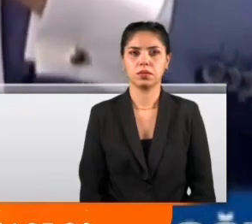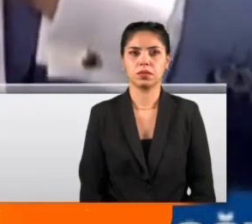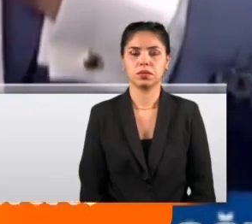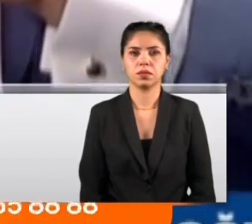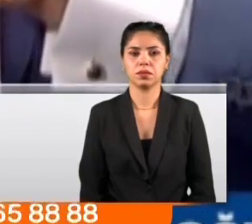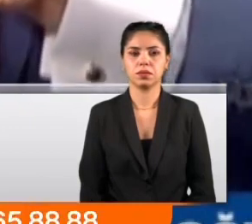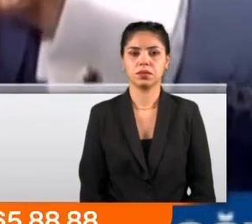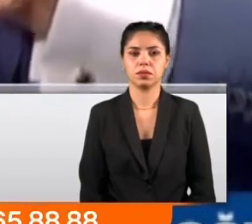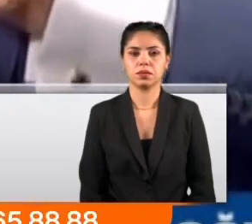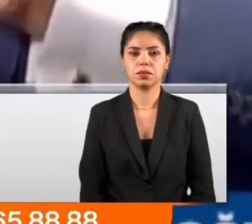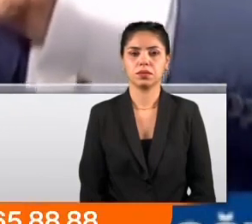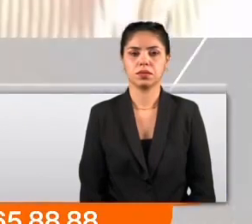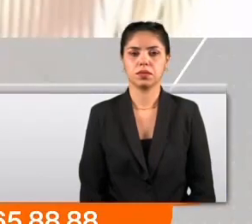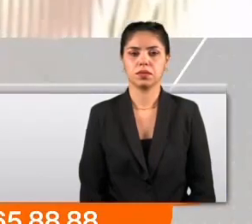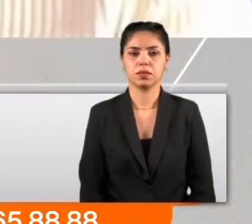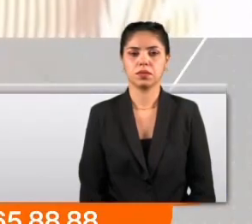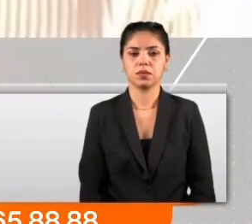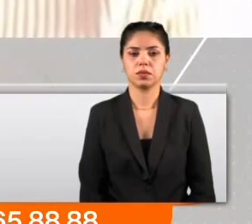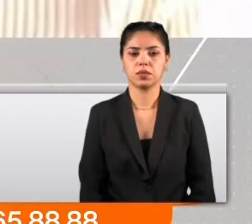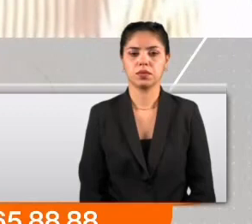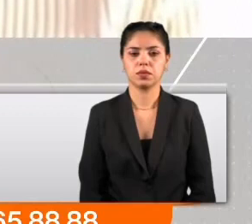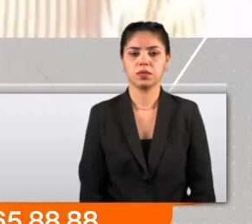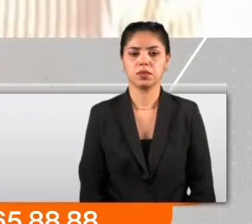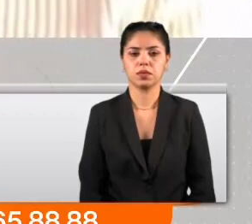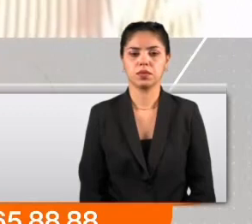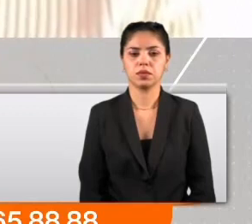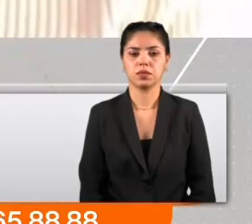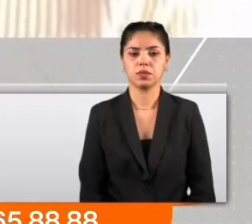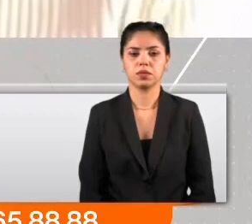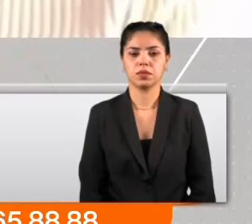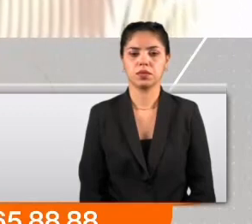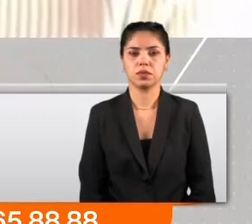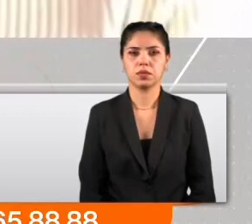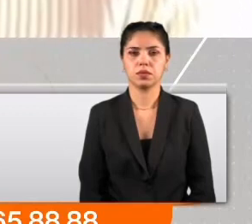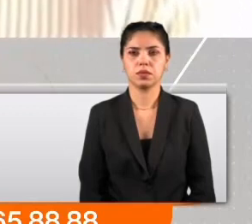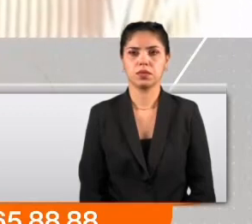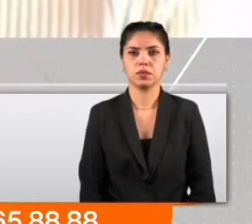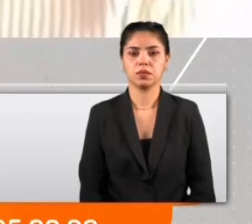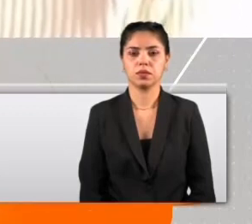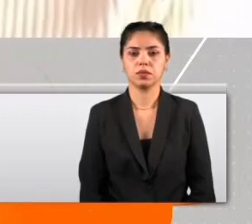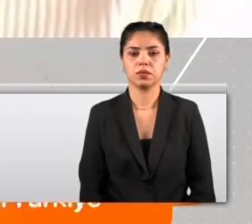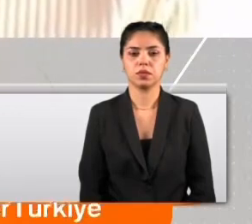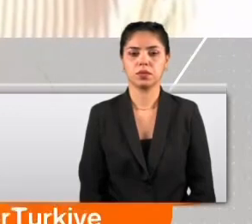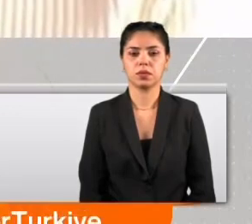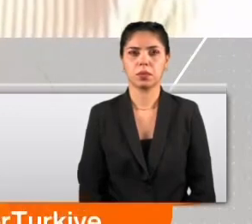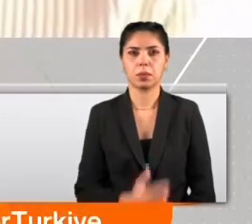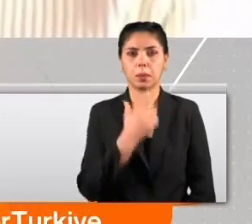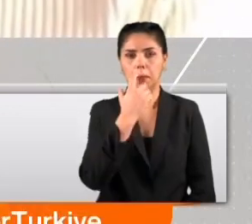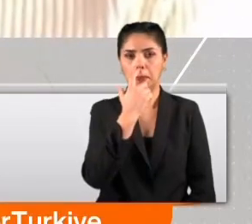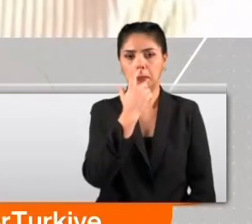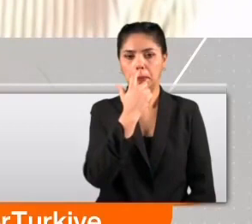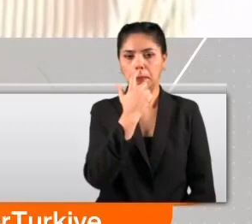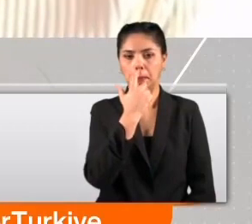kalmayacak, Fırat'a da söz verdim. Fon olduğunu söylüyorlar size, paranızın nemalanacağını söylüyorlar. Ya bunun neresi açgözlülük